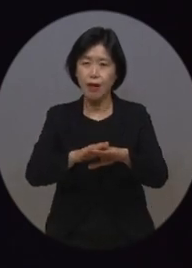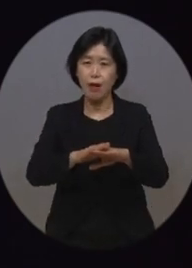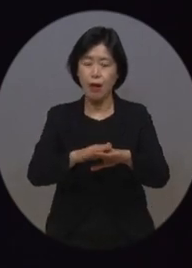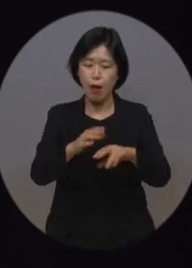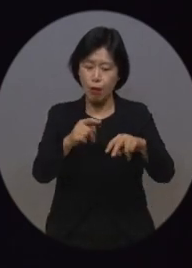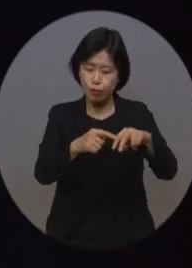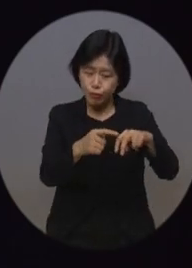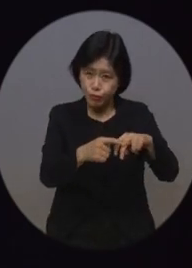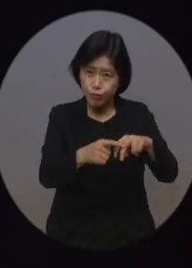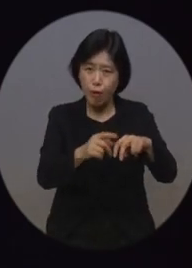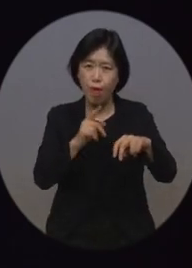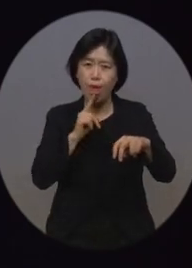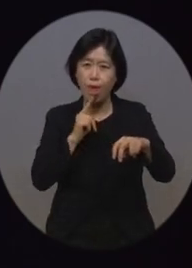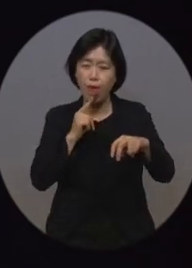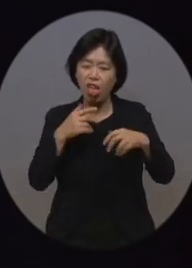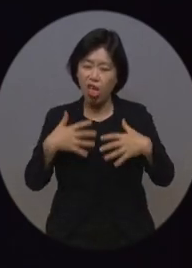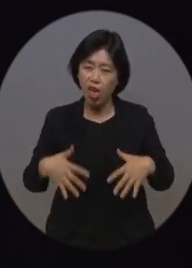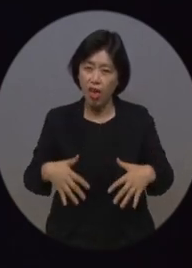늘어져 있다.